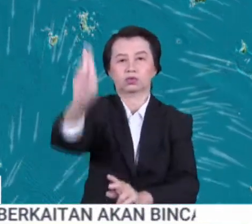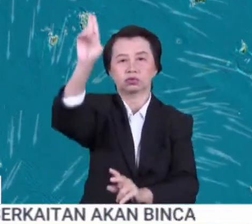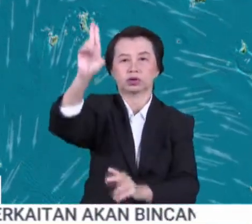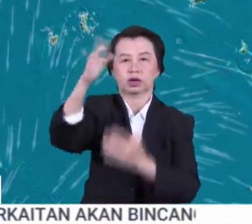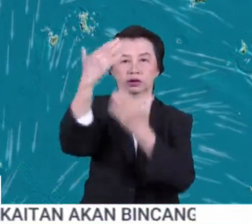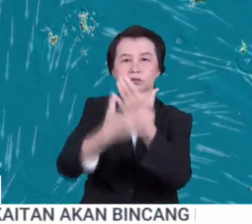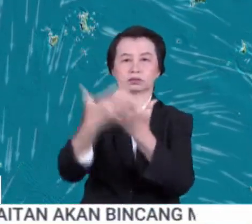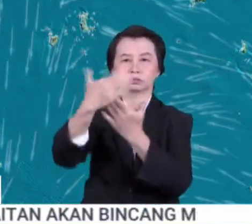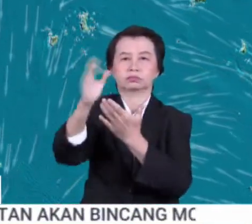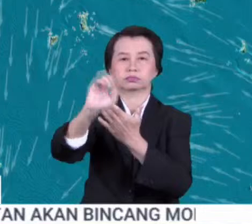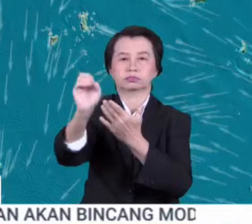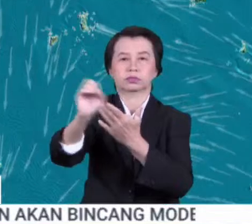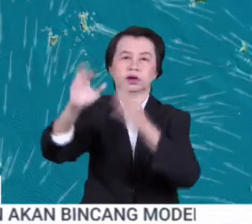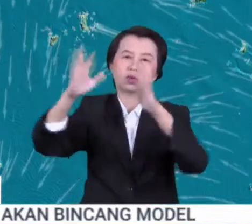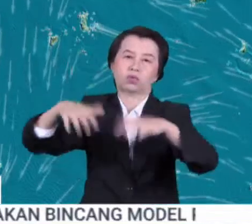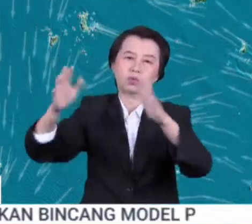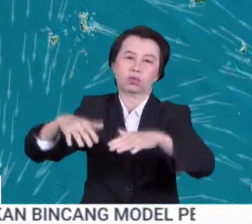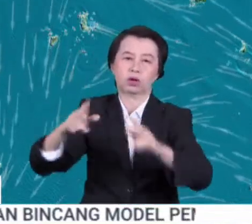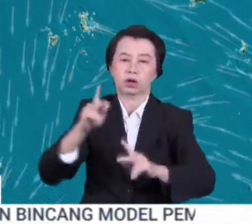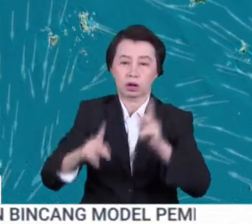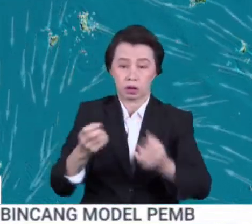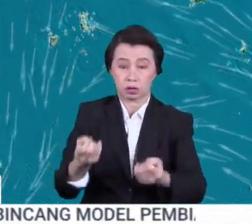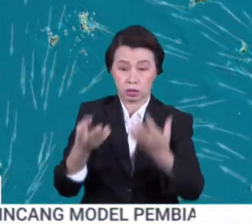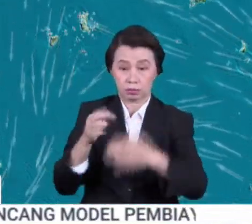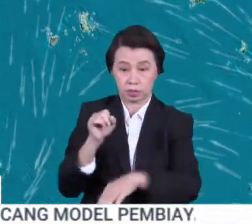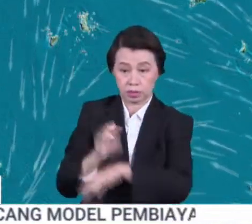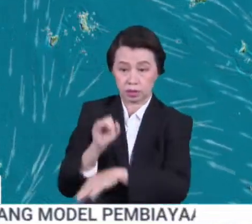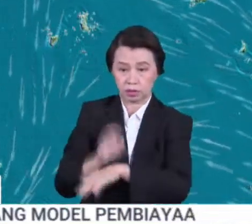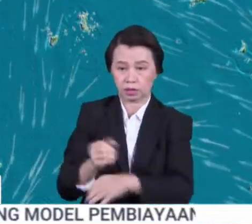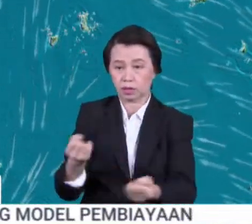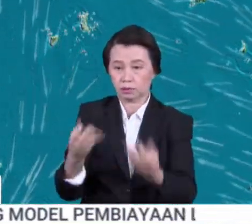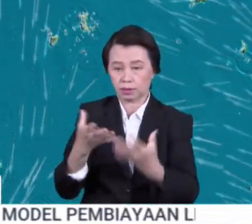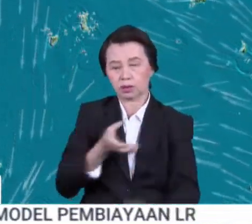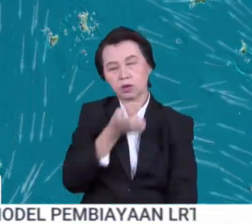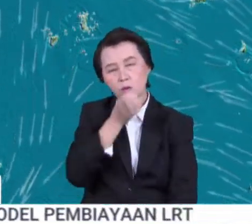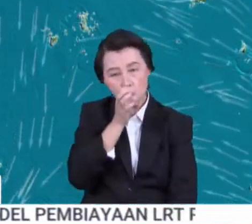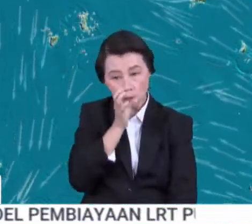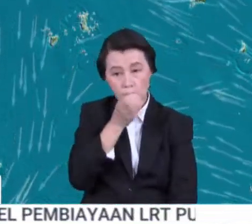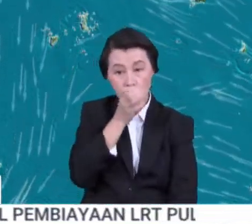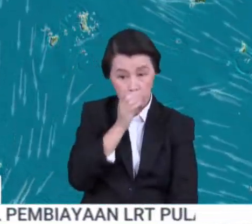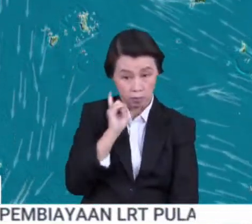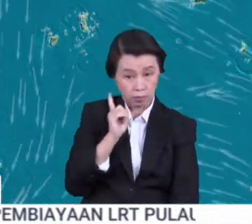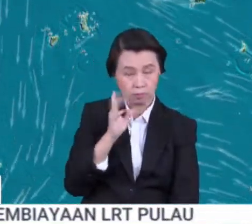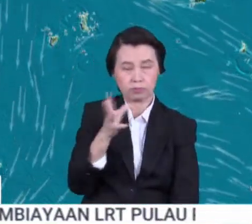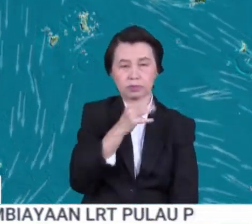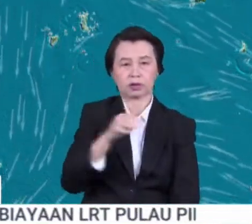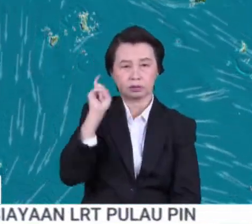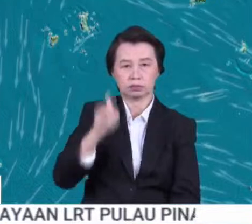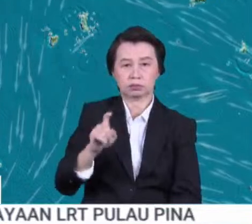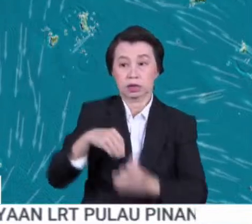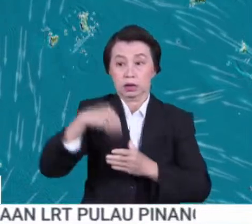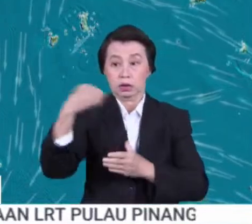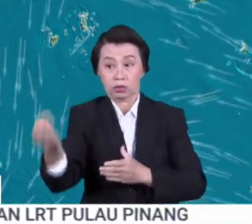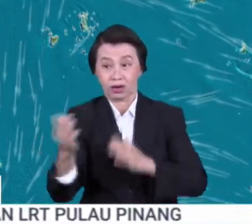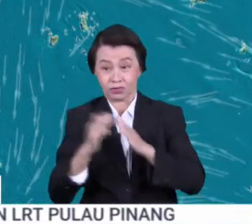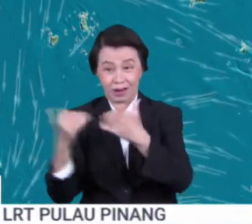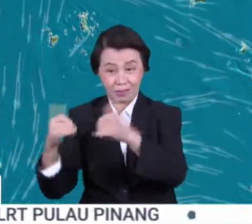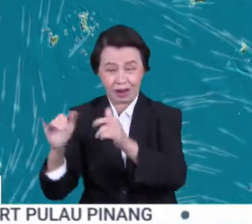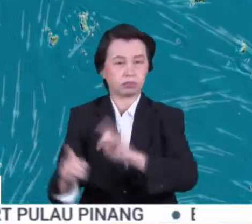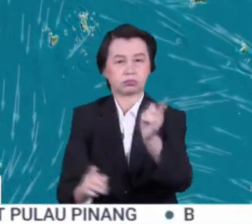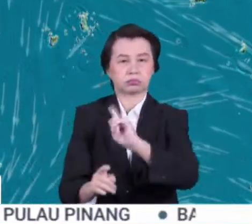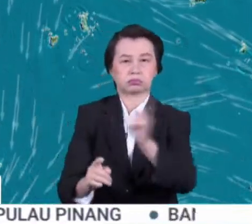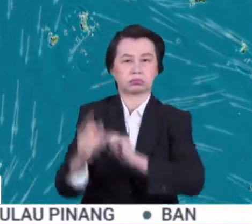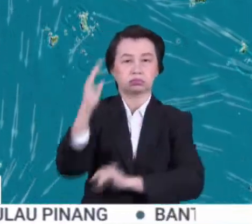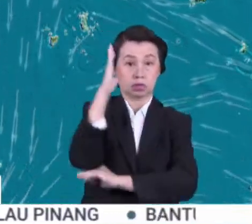Semenanjung. Oleh itu, orang ramai masih lagi dinasihatkan supaya banyakkanlah meminum air dan kurangkan aktiviti di luar rumah pada waktu tengah